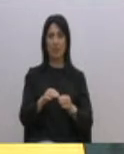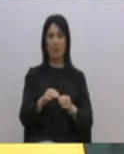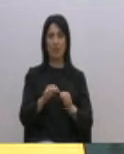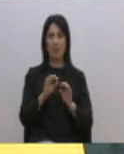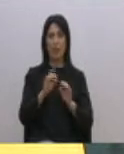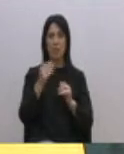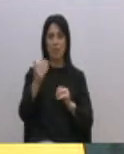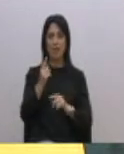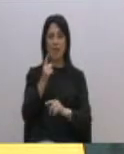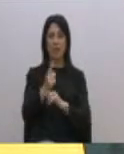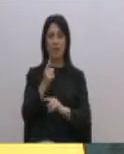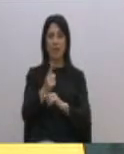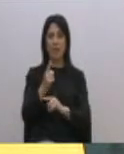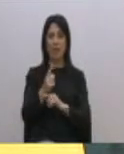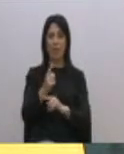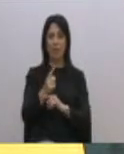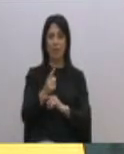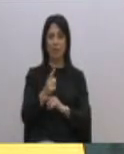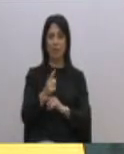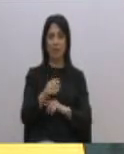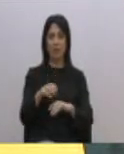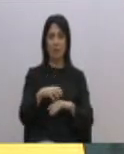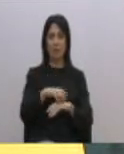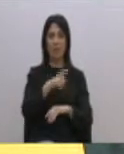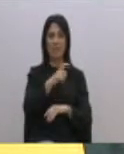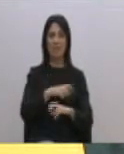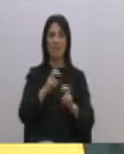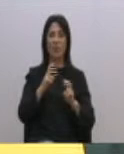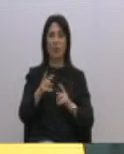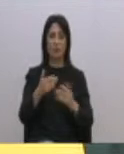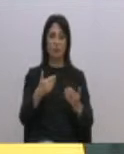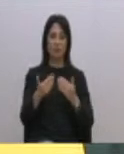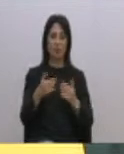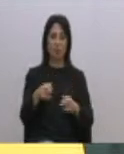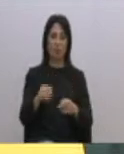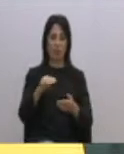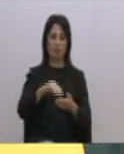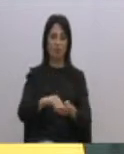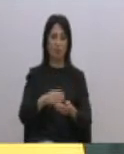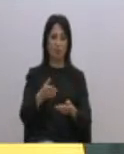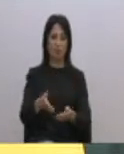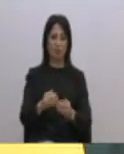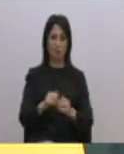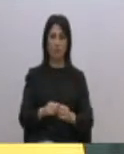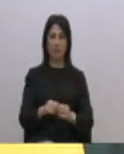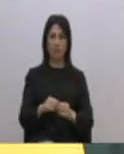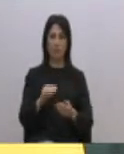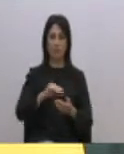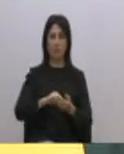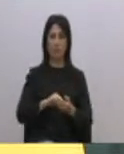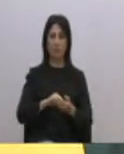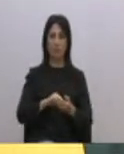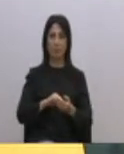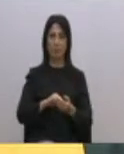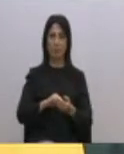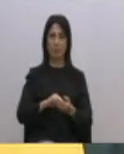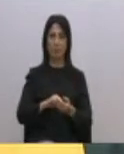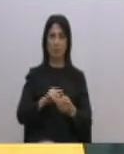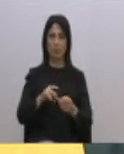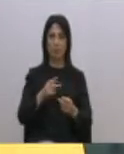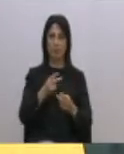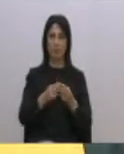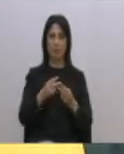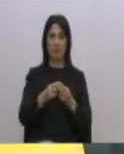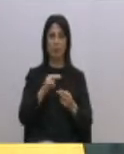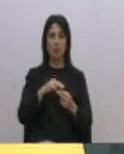თავისუფლად მათ ეგზალებათ პარტიის წევრობა და ეს მიდგომა არის ამ შემთხვევაშიც გავრცელებული